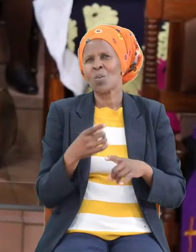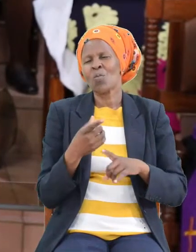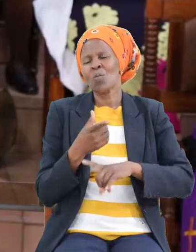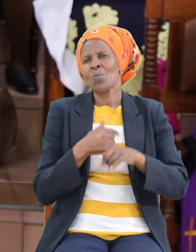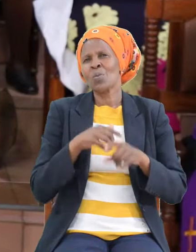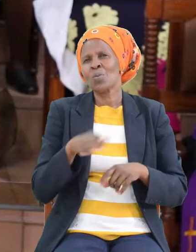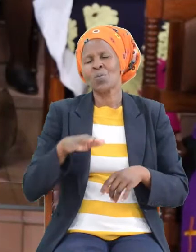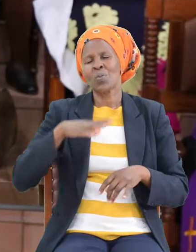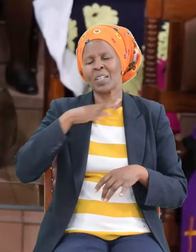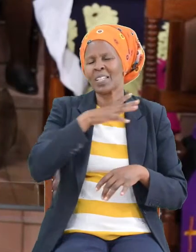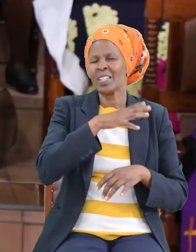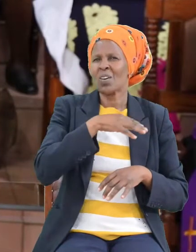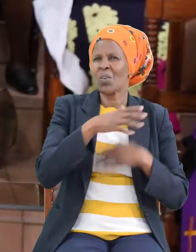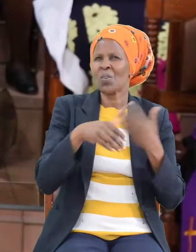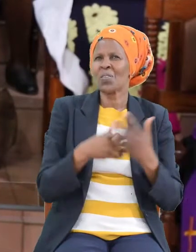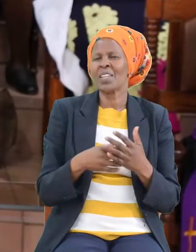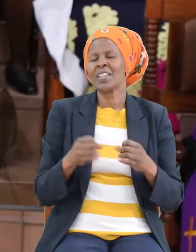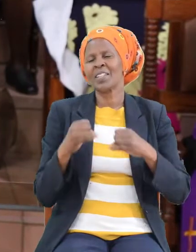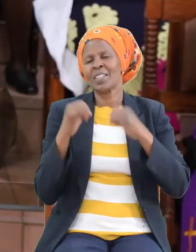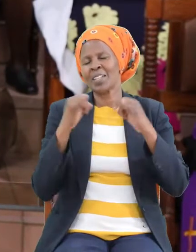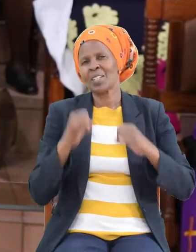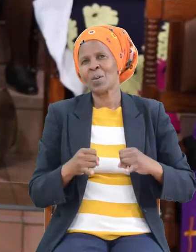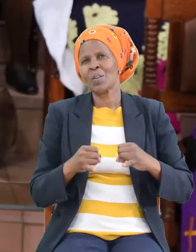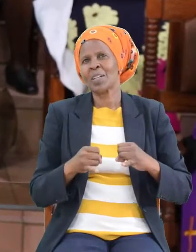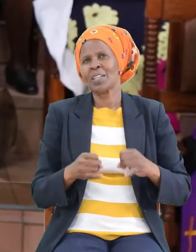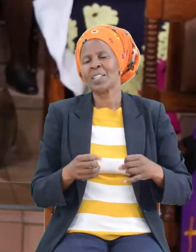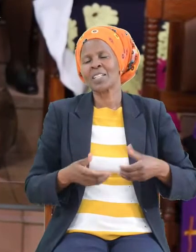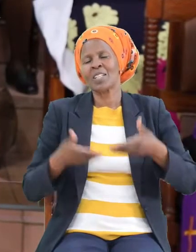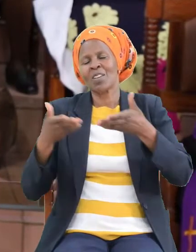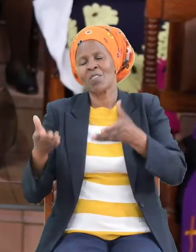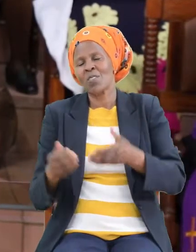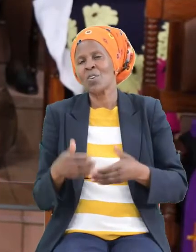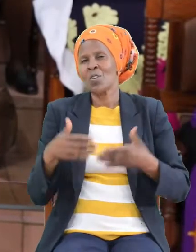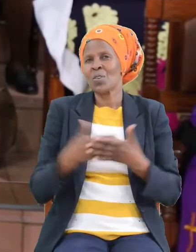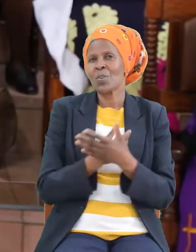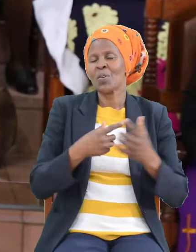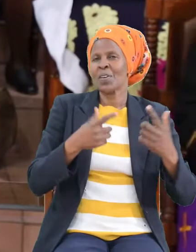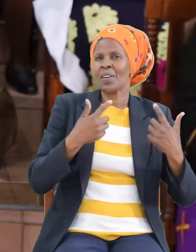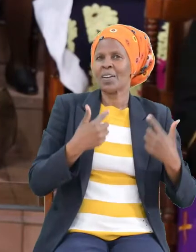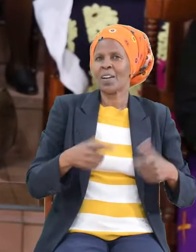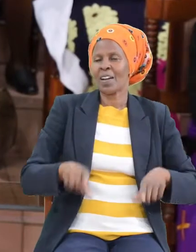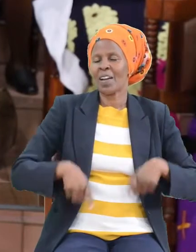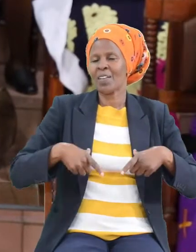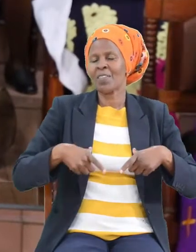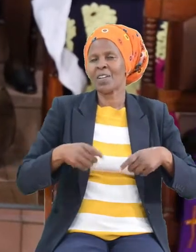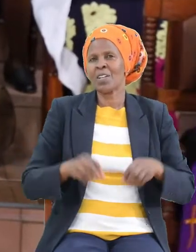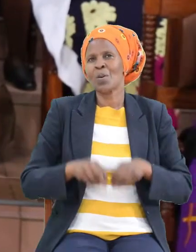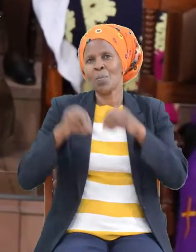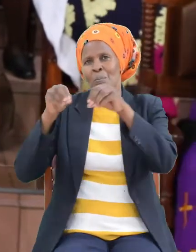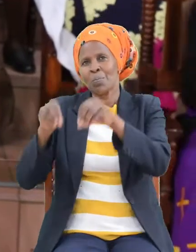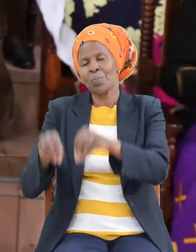wote na vinyago vyenu vyote, nami nitawapa nyinyi moyo mpya, nami nitatia